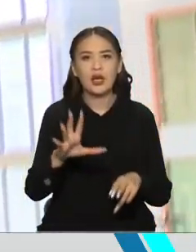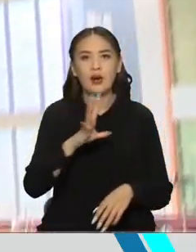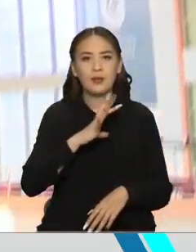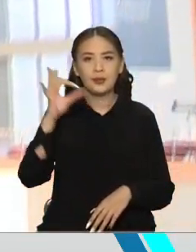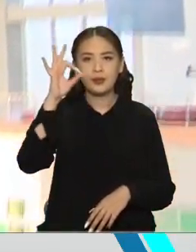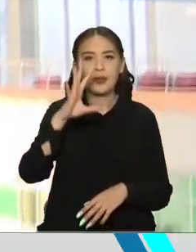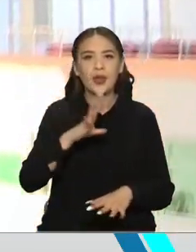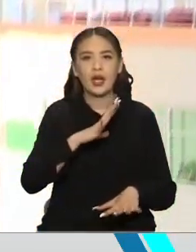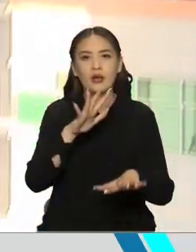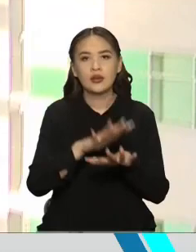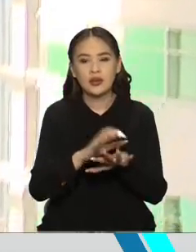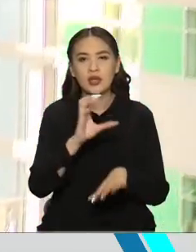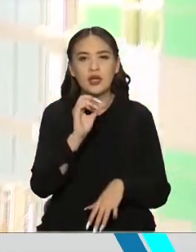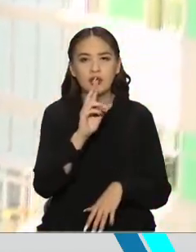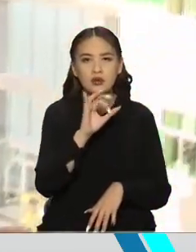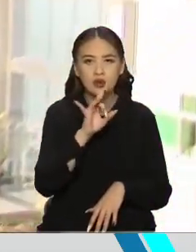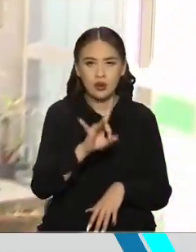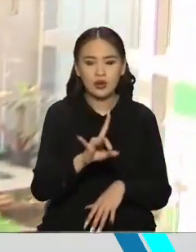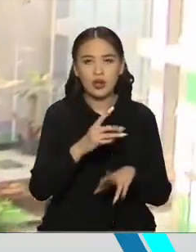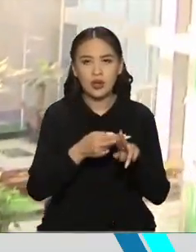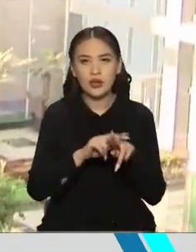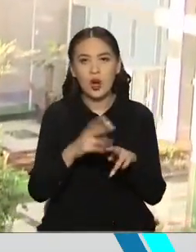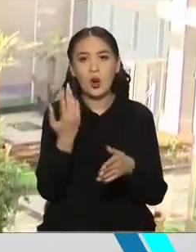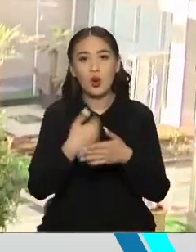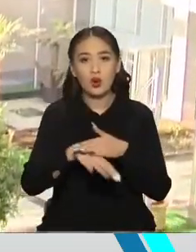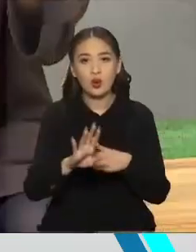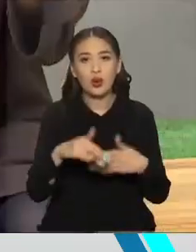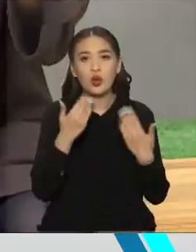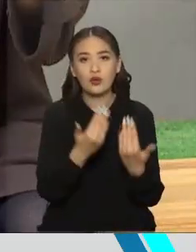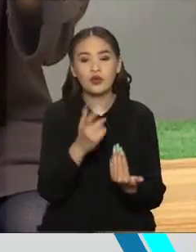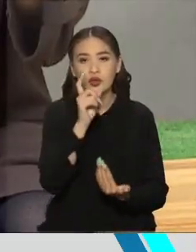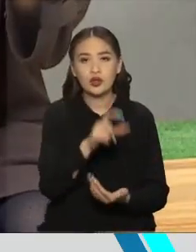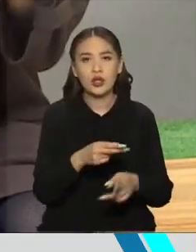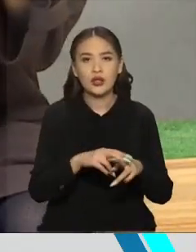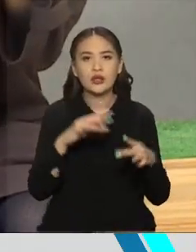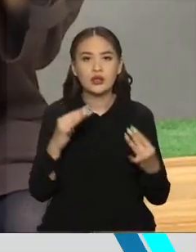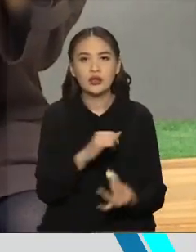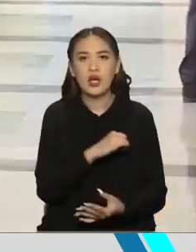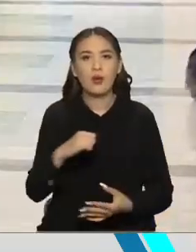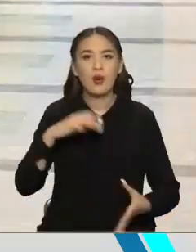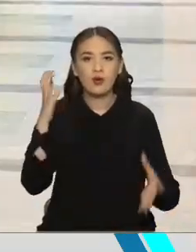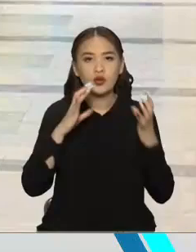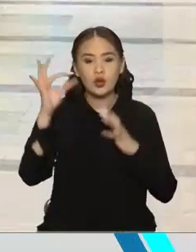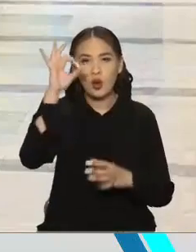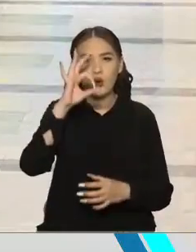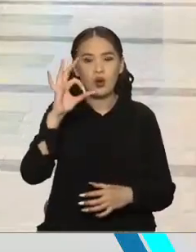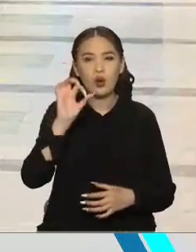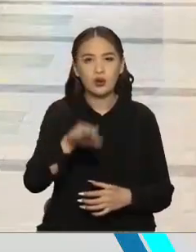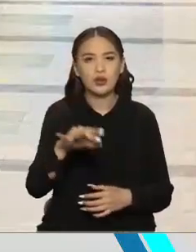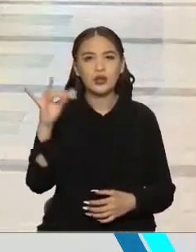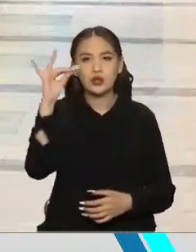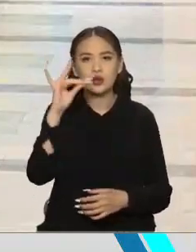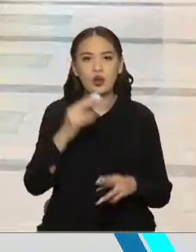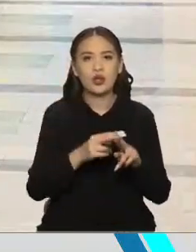в международном банковском секторе отставка кацу вновь подогревает интерес к самому снизу от истории его создания